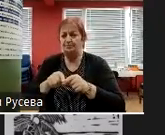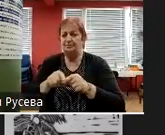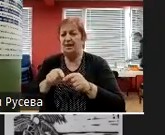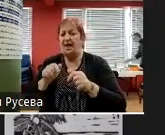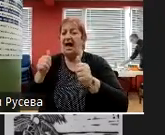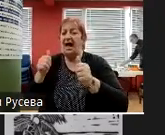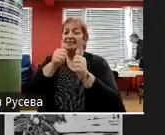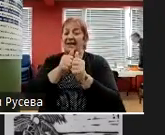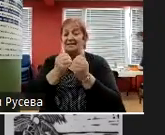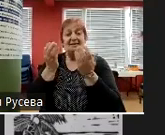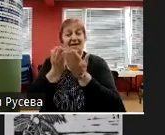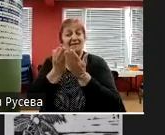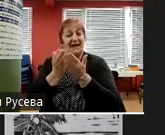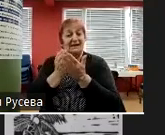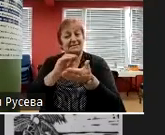алтернативен текст,